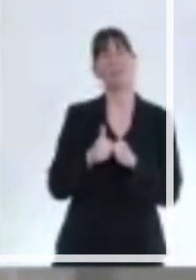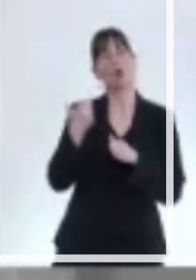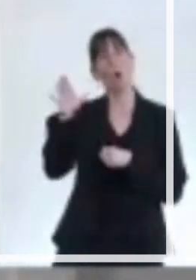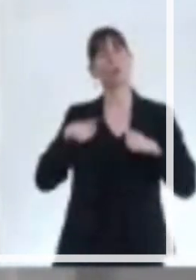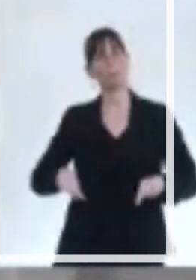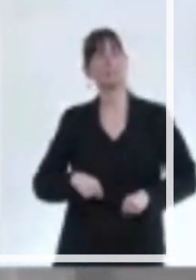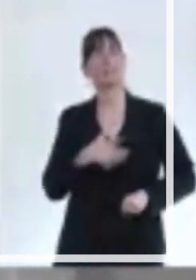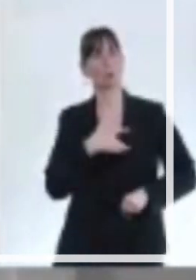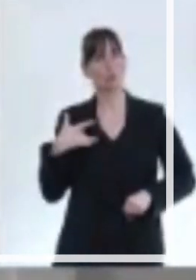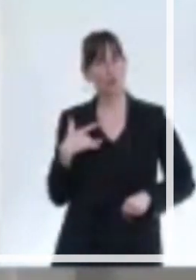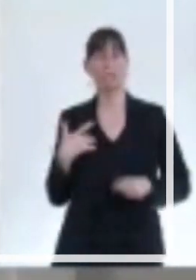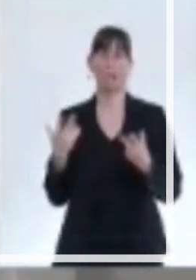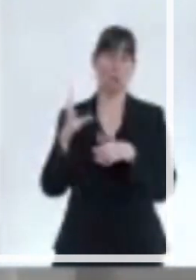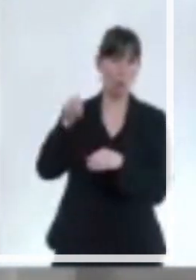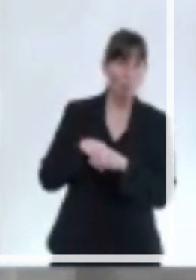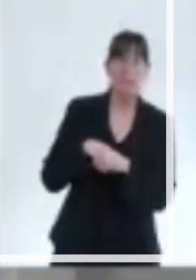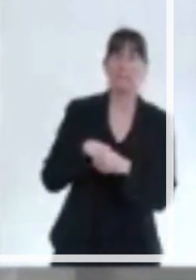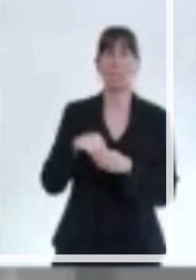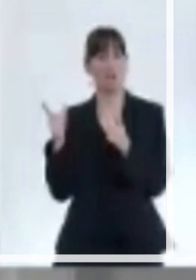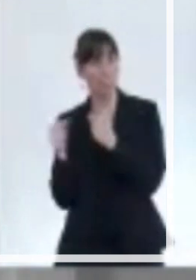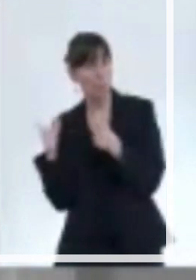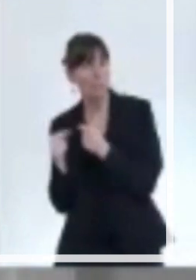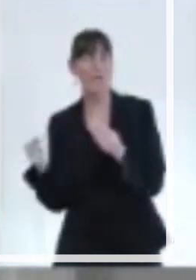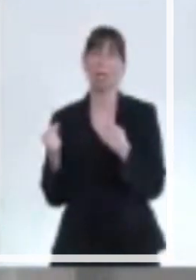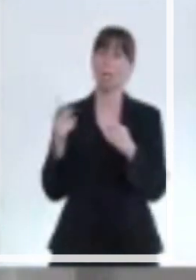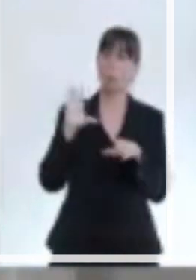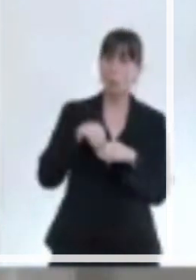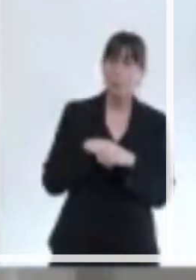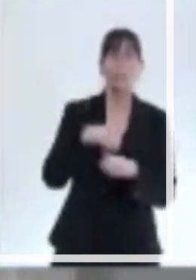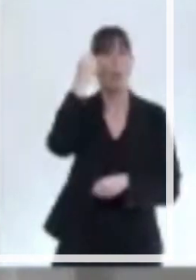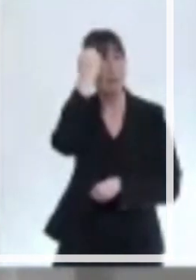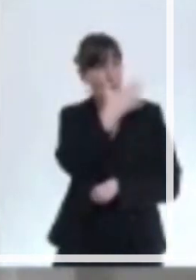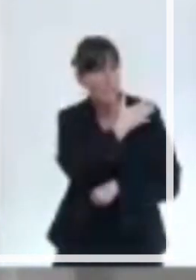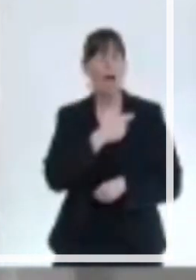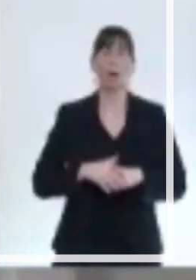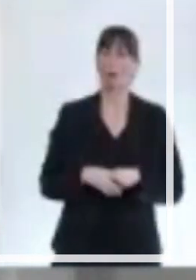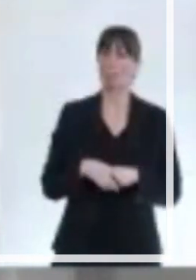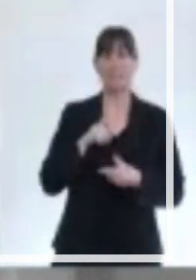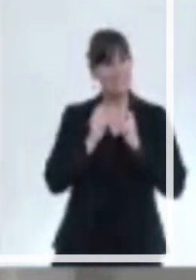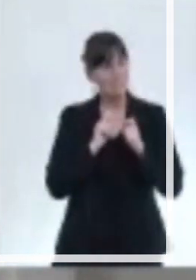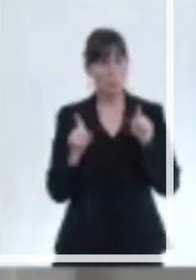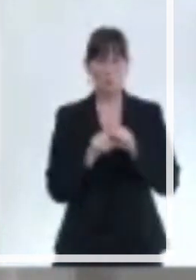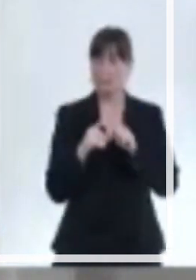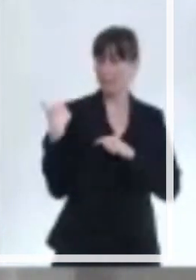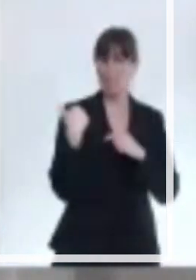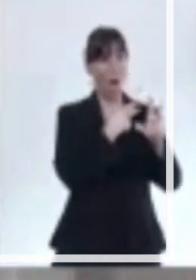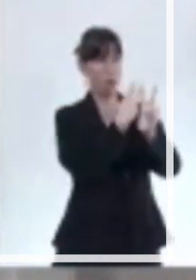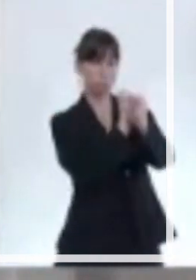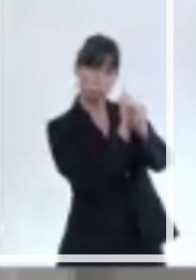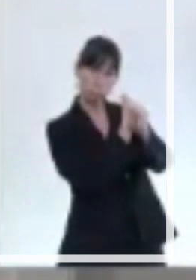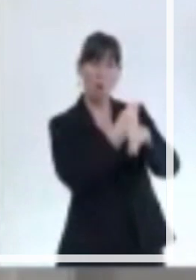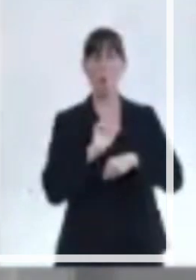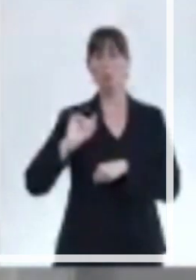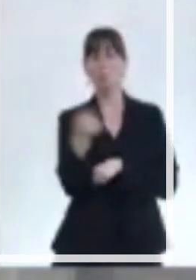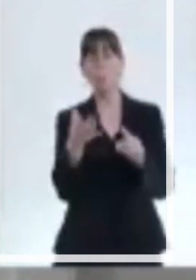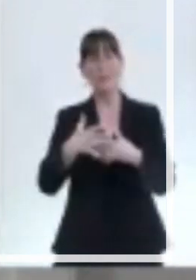j'en avais parlé avec mes homologues européens lors du conseil européen des ministres de la santé par visioconférence cette semaine aucun pays au monde ne fait